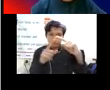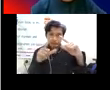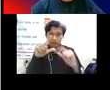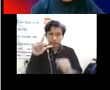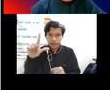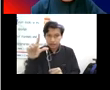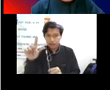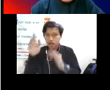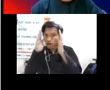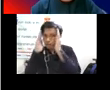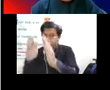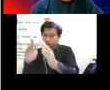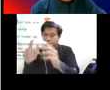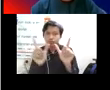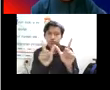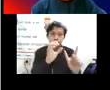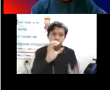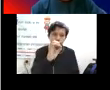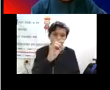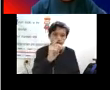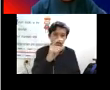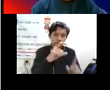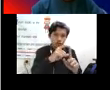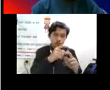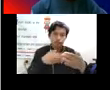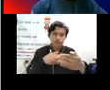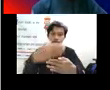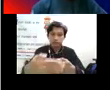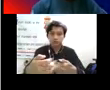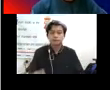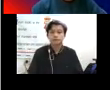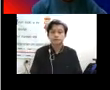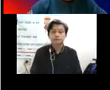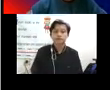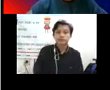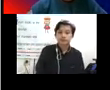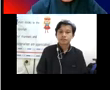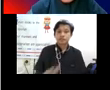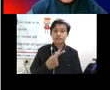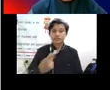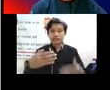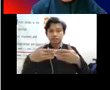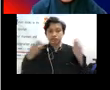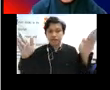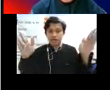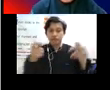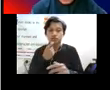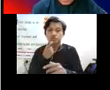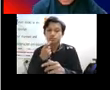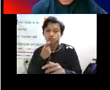ini tinggal kita klik oke kemudian kita buka Microsoft